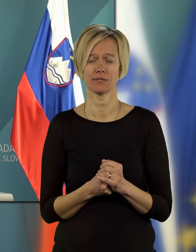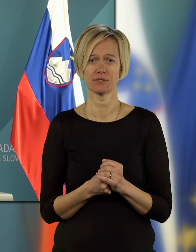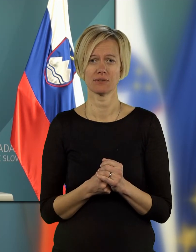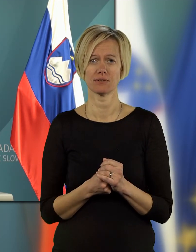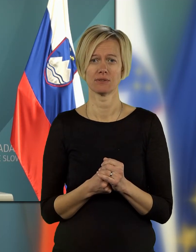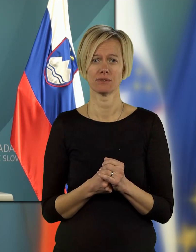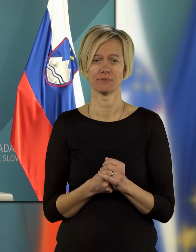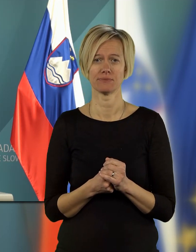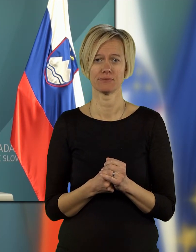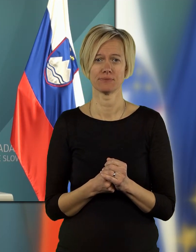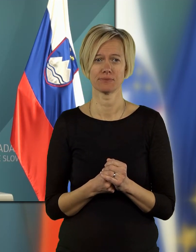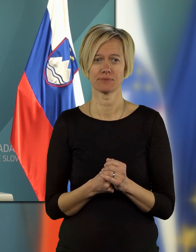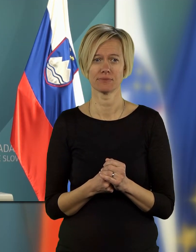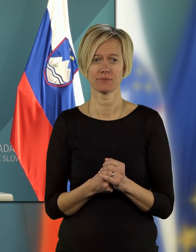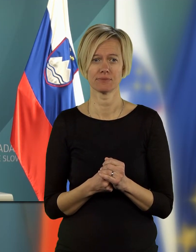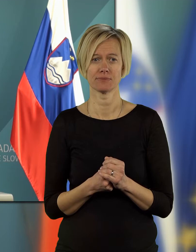Hvala.